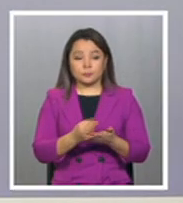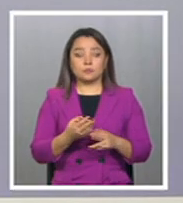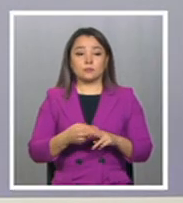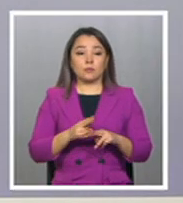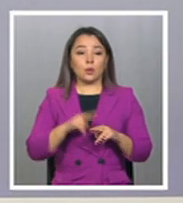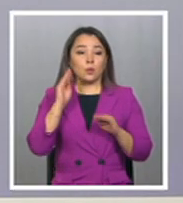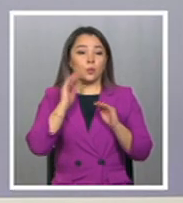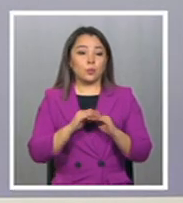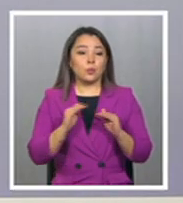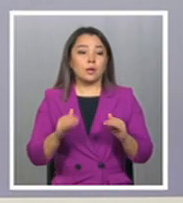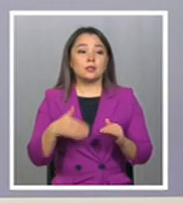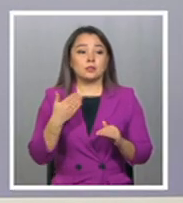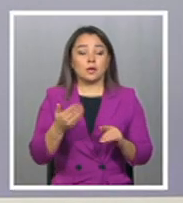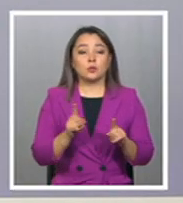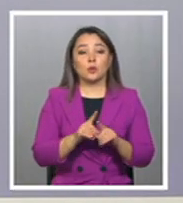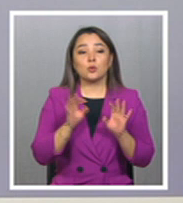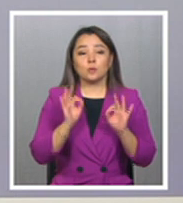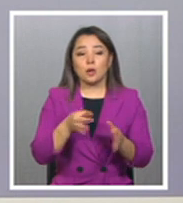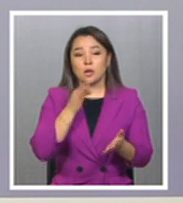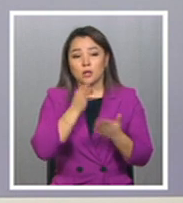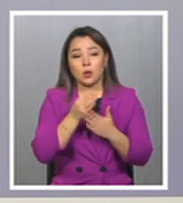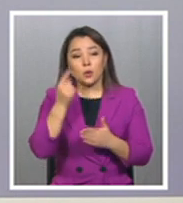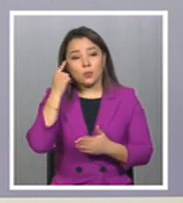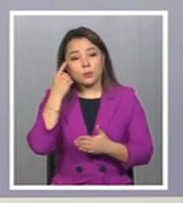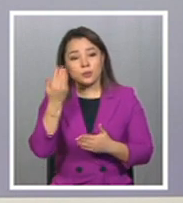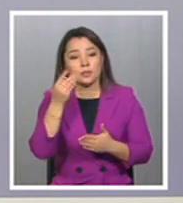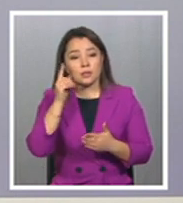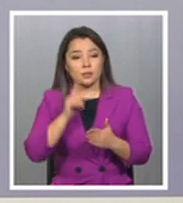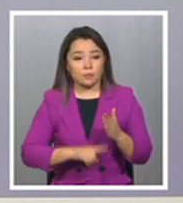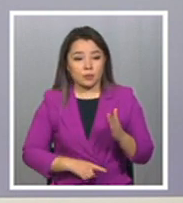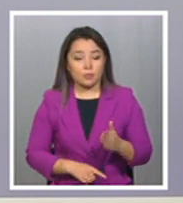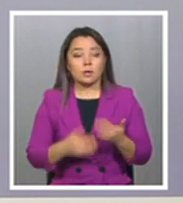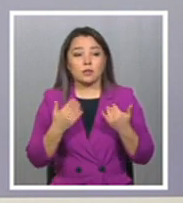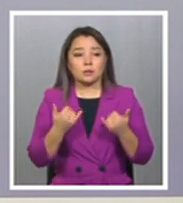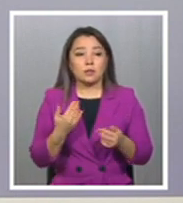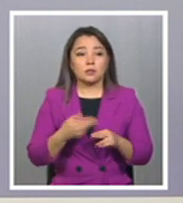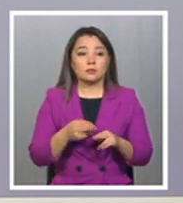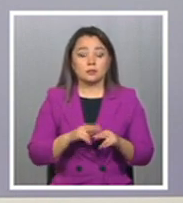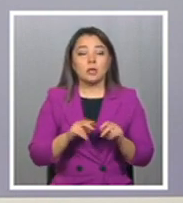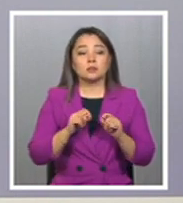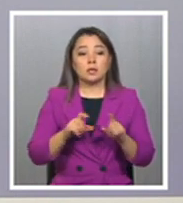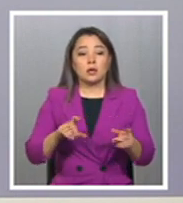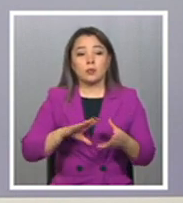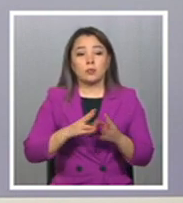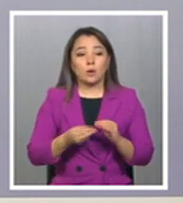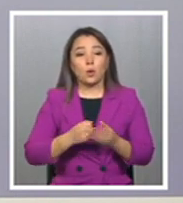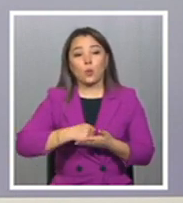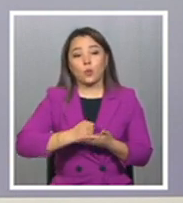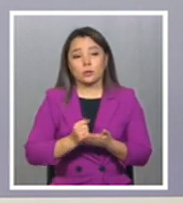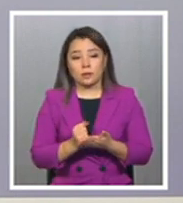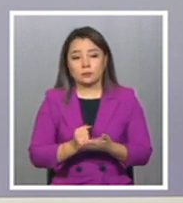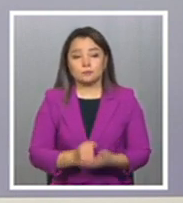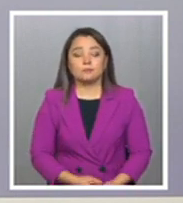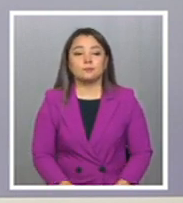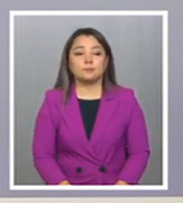Оқушылар, сіздер де дұрыс жауап берді деген сенімдемін. Енді сабағымызды